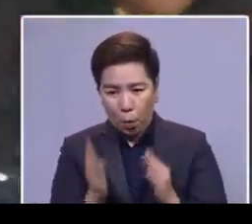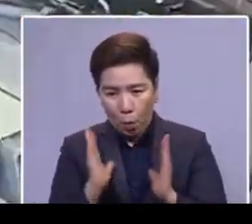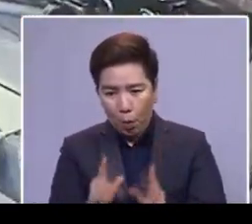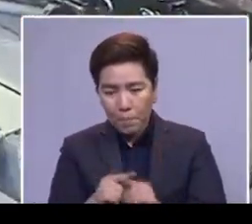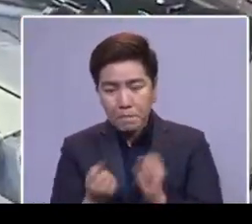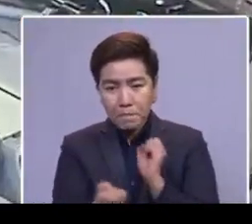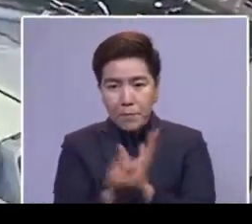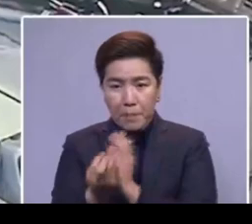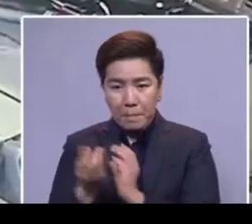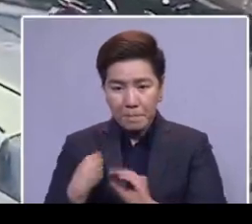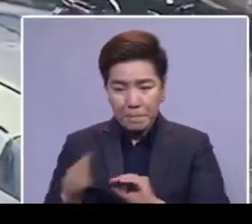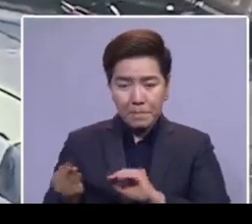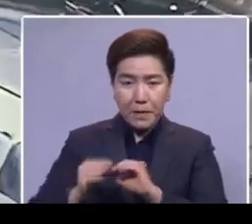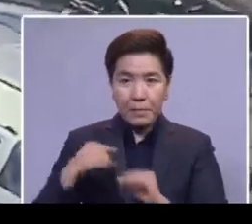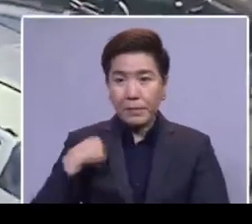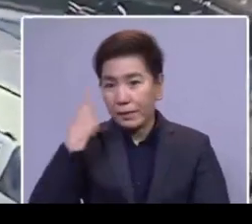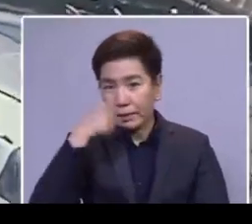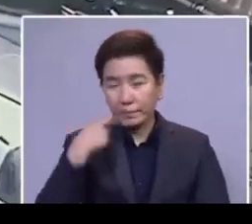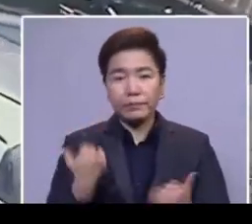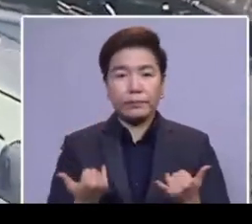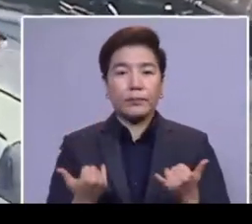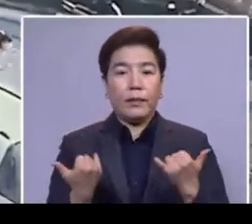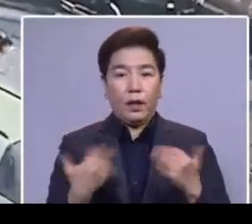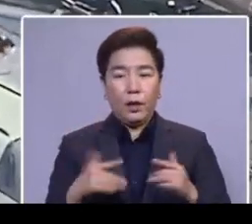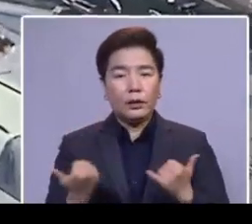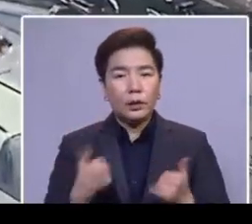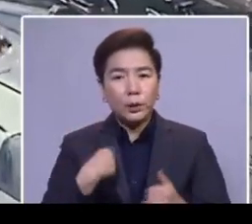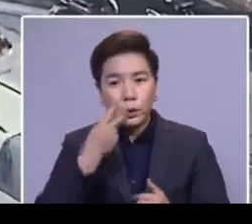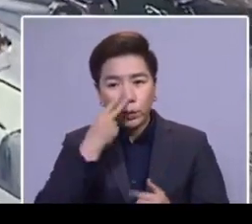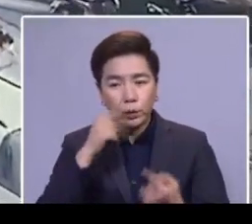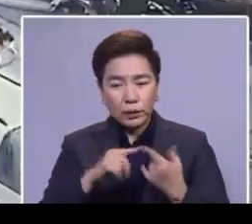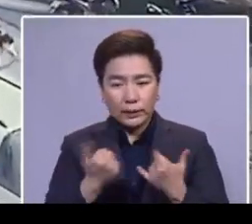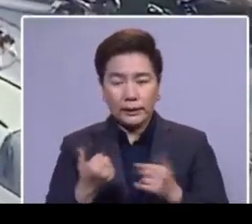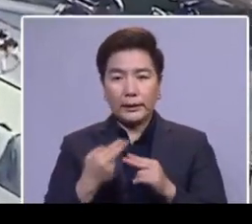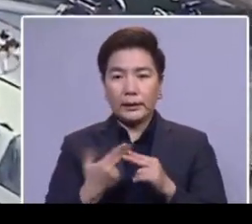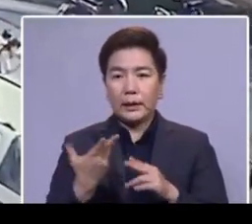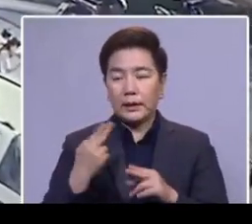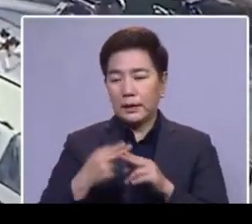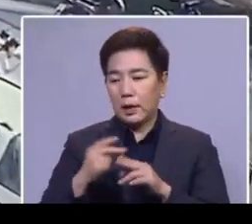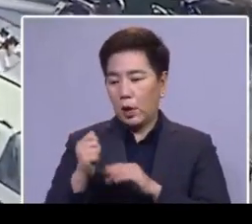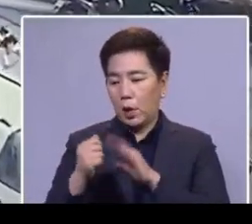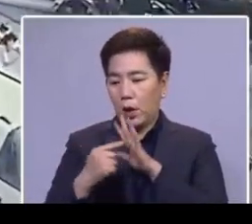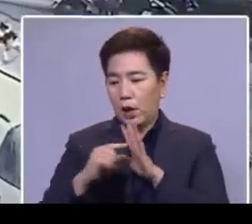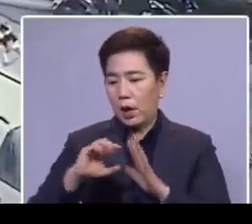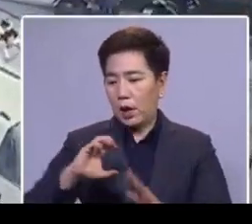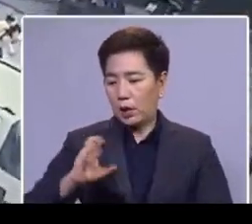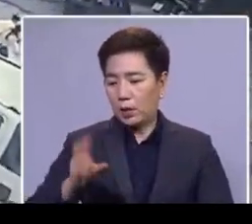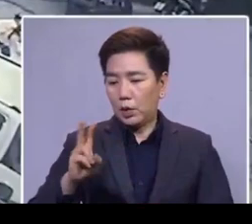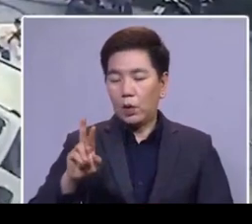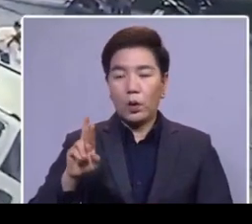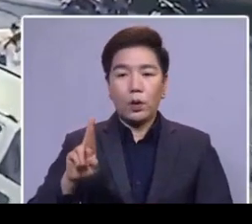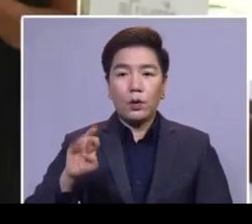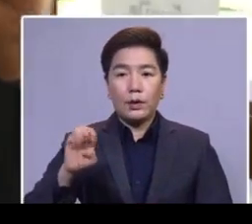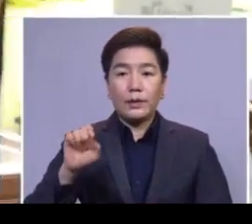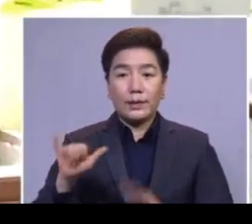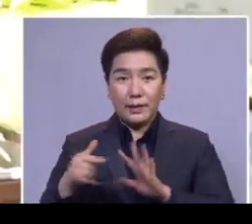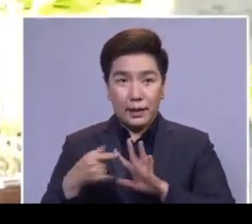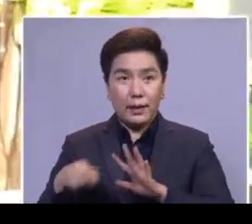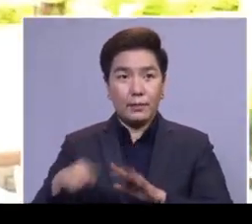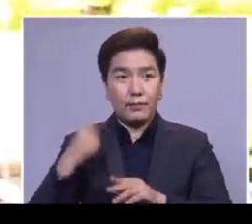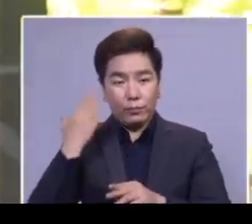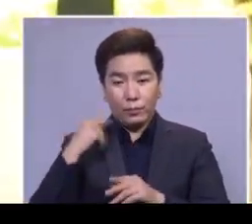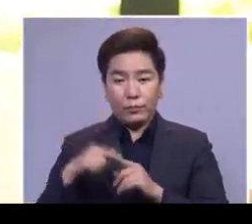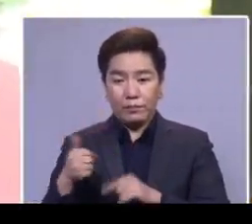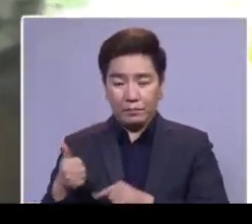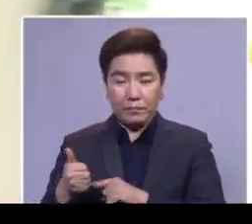หายรายอื่นเพิ่มขึ้นอีกหรือไม่ทีนี้ไปดูทางด้านคุณอัจฉริยะเรืองรัตนพงศ์กันบ้างนะคะประธานชมรมช่วยเหลือเหยื่อ